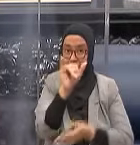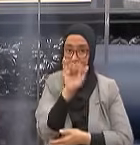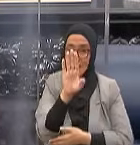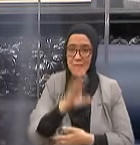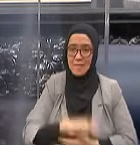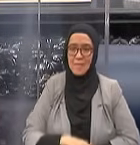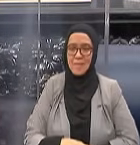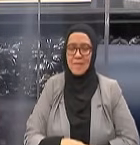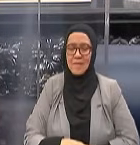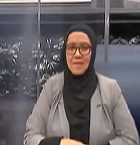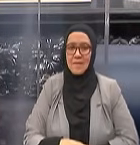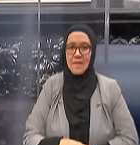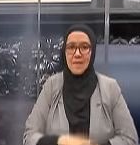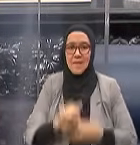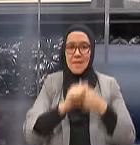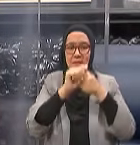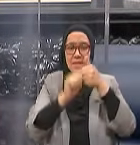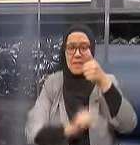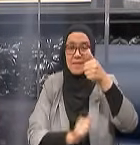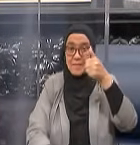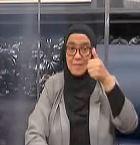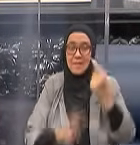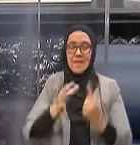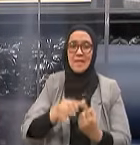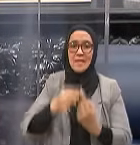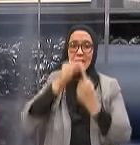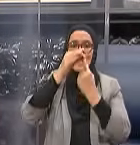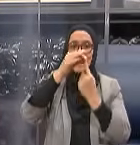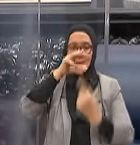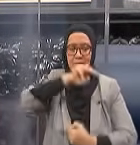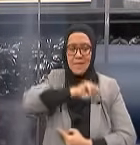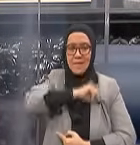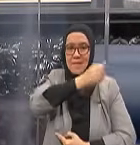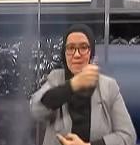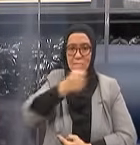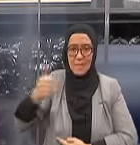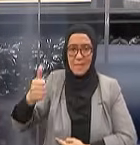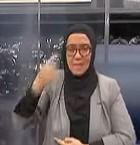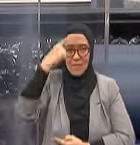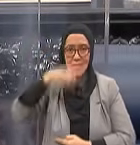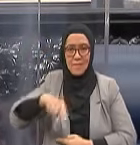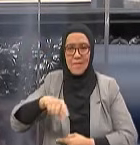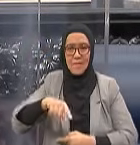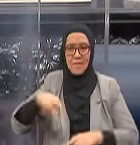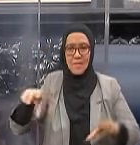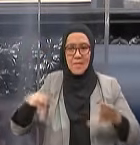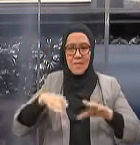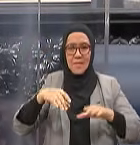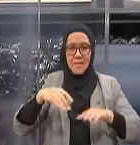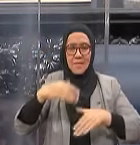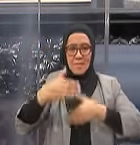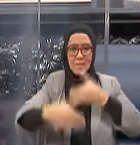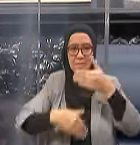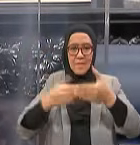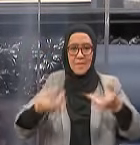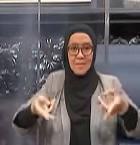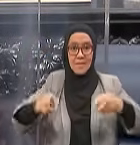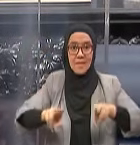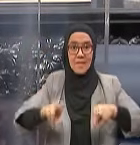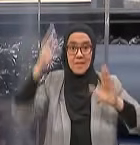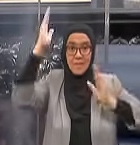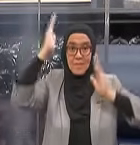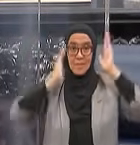bermaterikan Khoirul tutup melaksanakan Hai perjanjian laysia